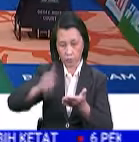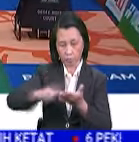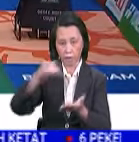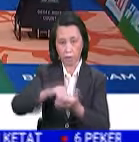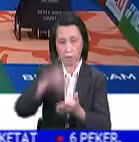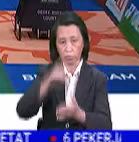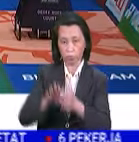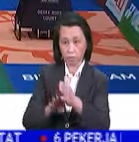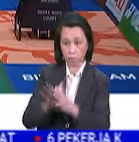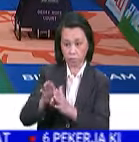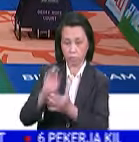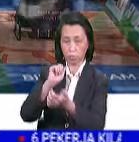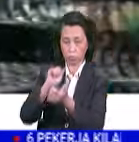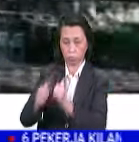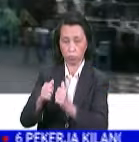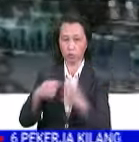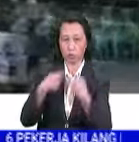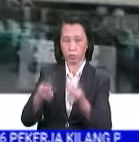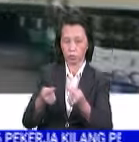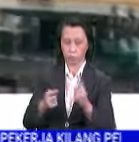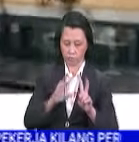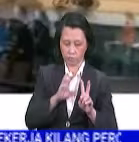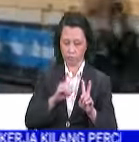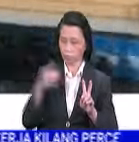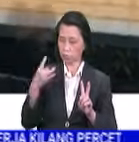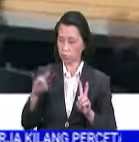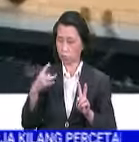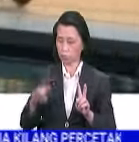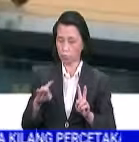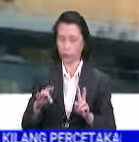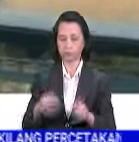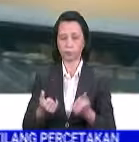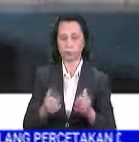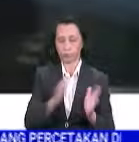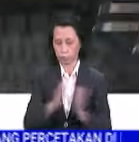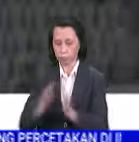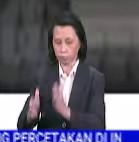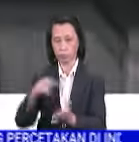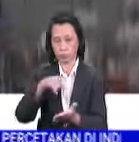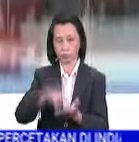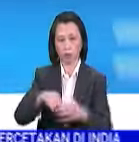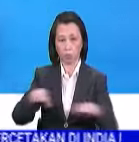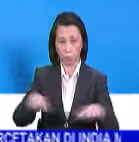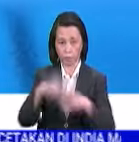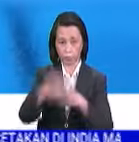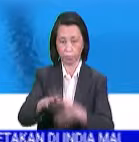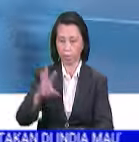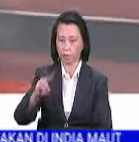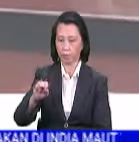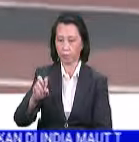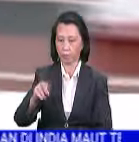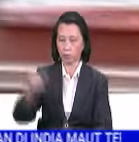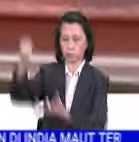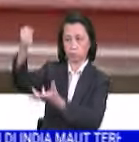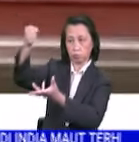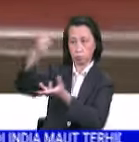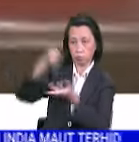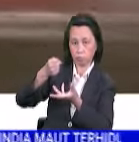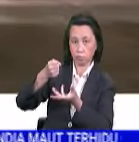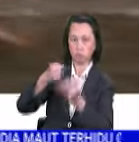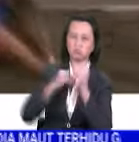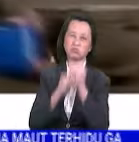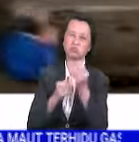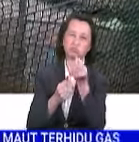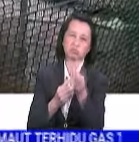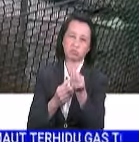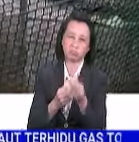prestasi mereka di Temasya Sukan sejak 2018. Jelasnya, penstrukturan ini dibuat selepas MSN menerima peruntukan kewangan yang